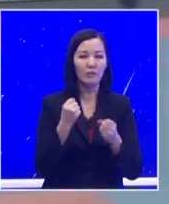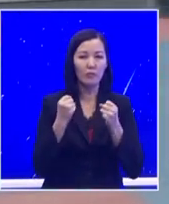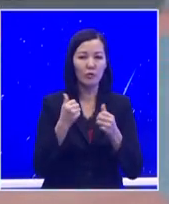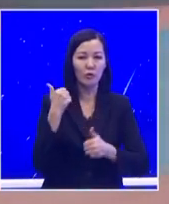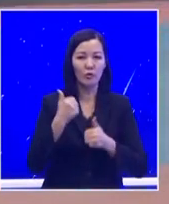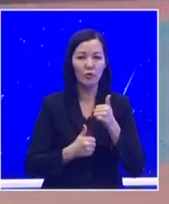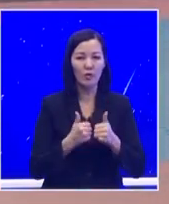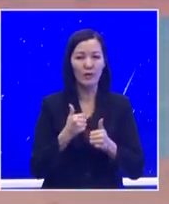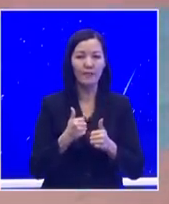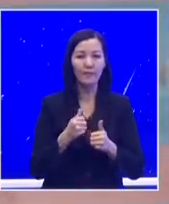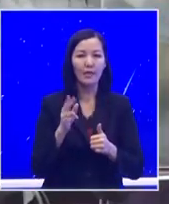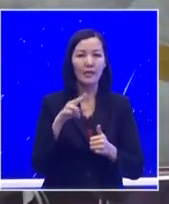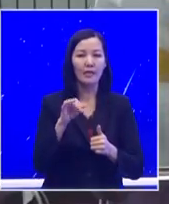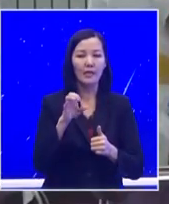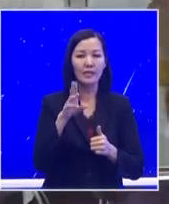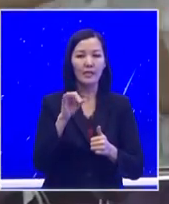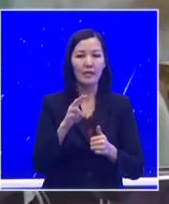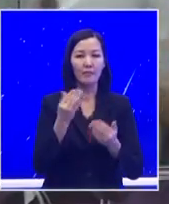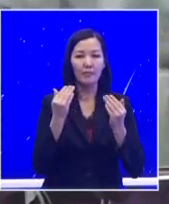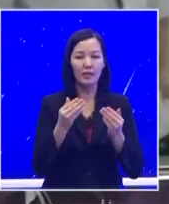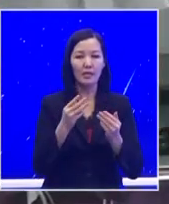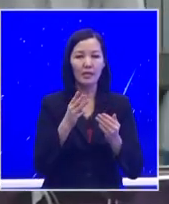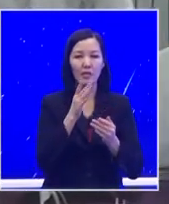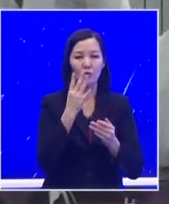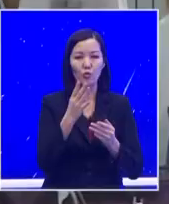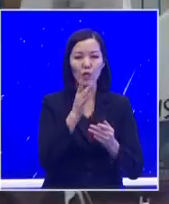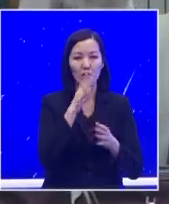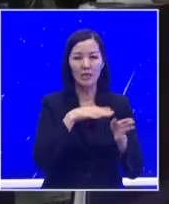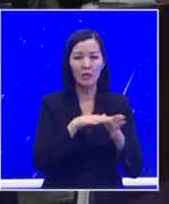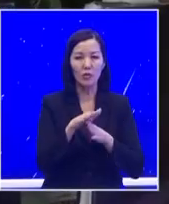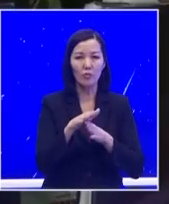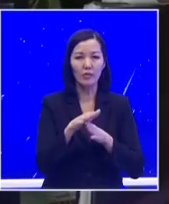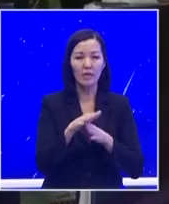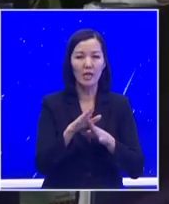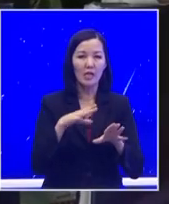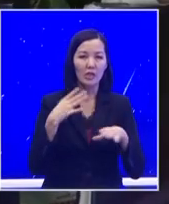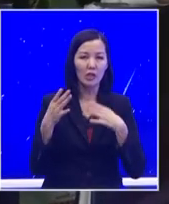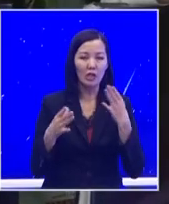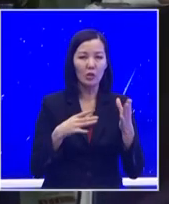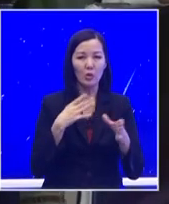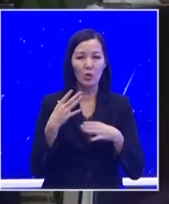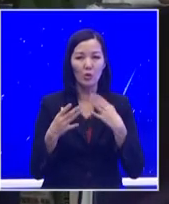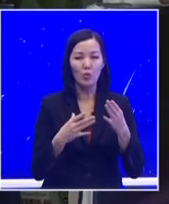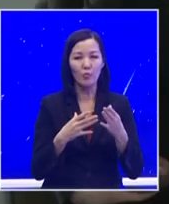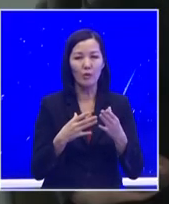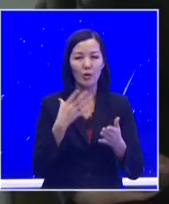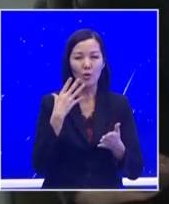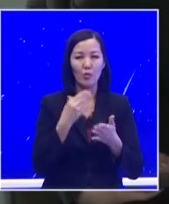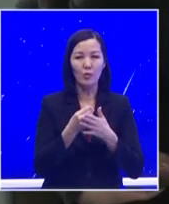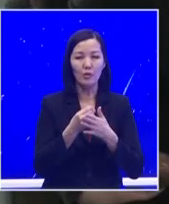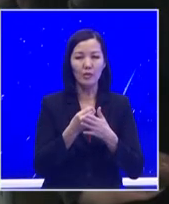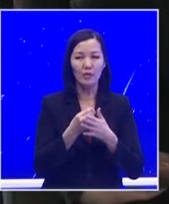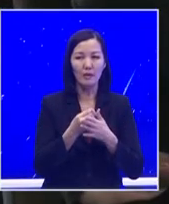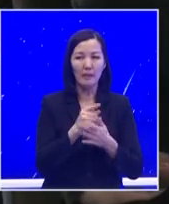спорттық додасы болады. Соның бірі Дастан Серікқали. Биыл 4 жасқа толып отыр. Қарқынды жаттығу мен мұқалмас жігерінің